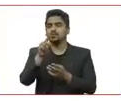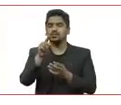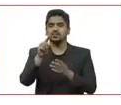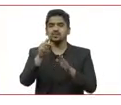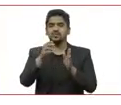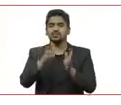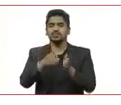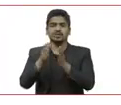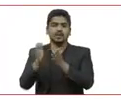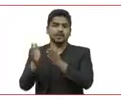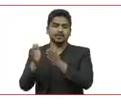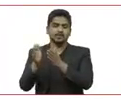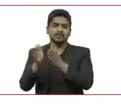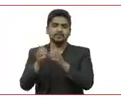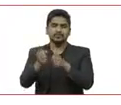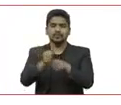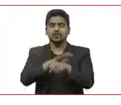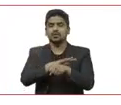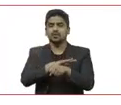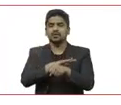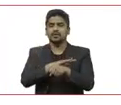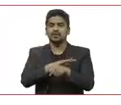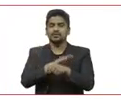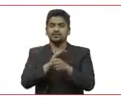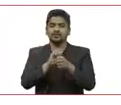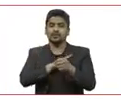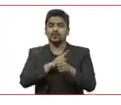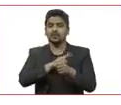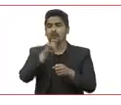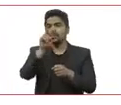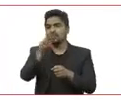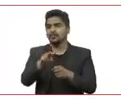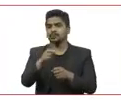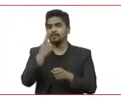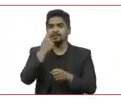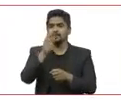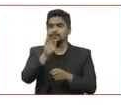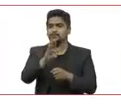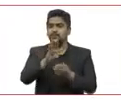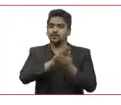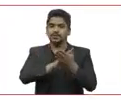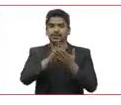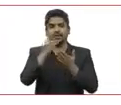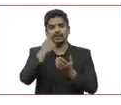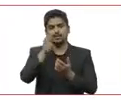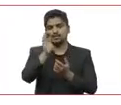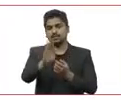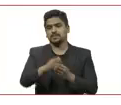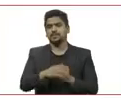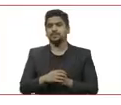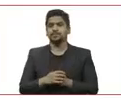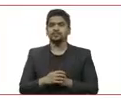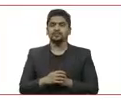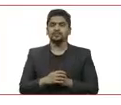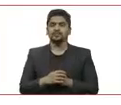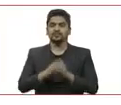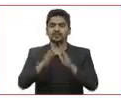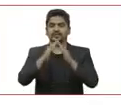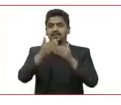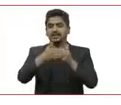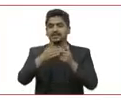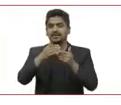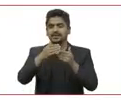चरणको सङ्क्रमण भयावह रूपमा विकास भइसकेको प्रष्ट रूपमा देख्न सकिन्छ। छिमेकी